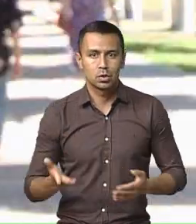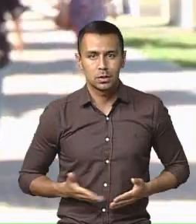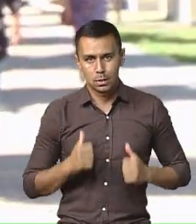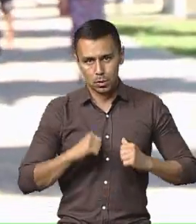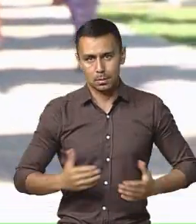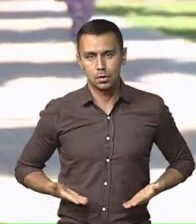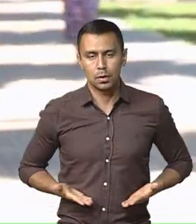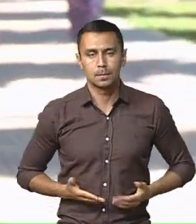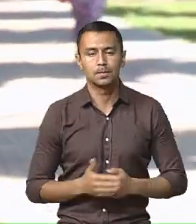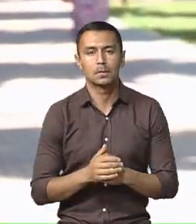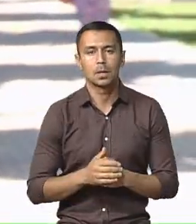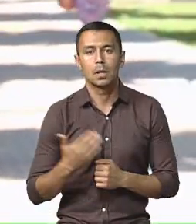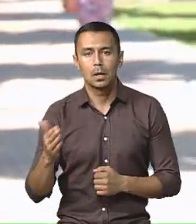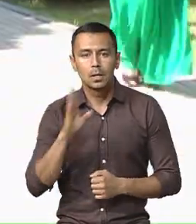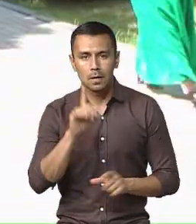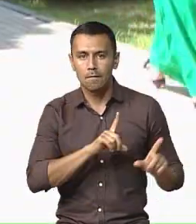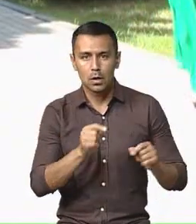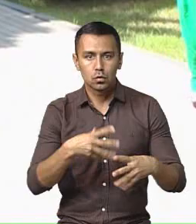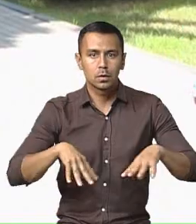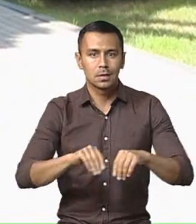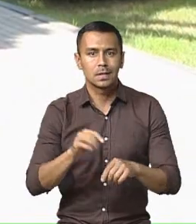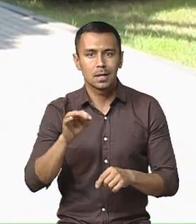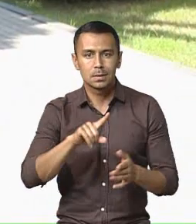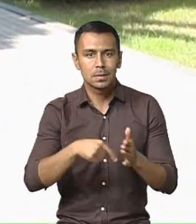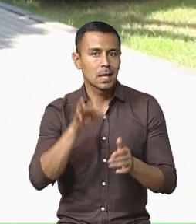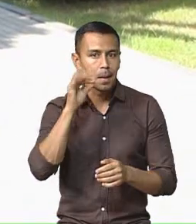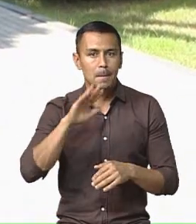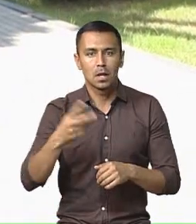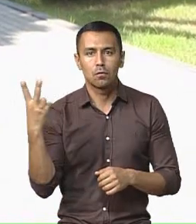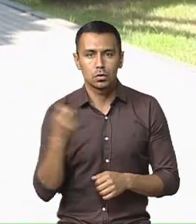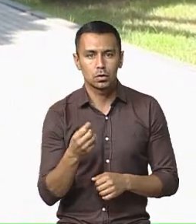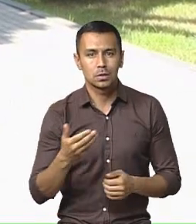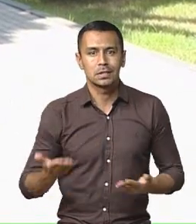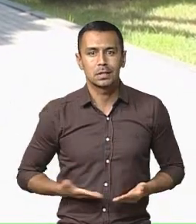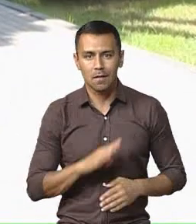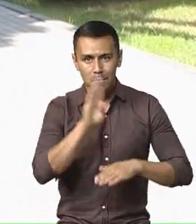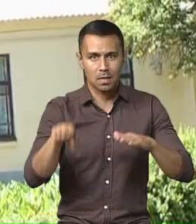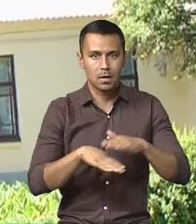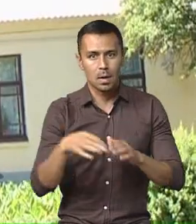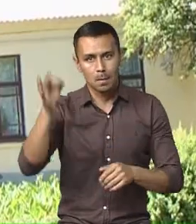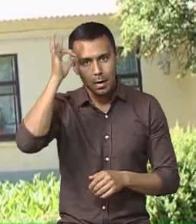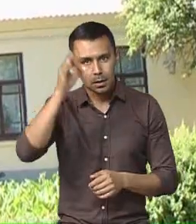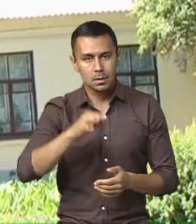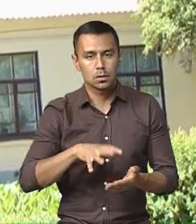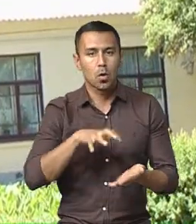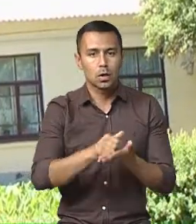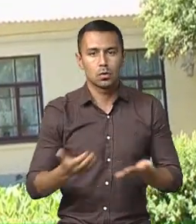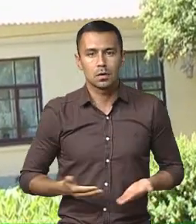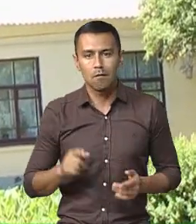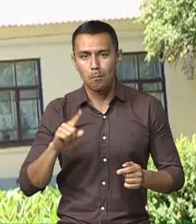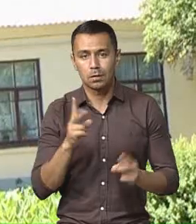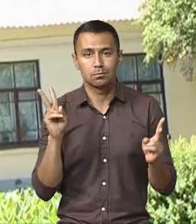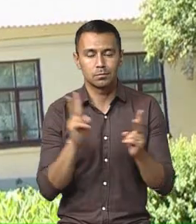життям. Олена Коновалова виїхала з родиною з Лисичанська після 2 тижнів життя в підвалі. Пригадує, з орендою житла вперше